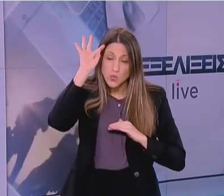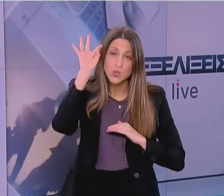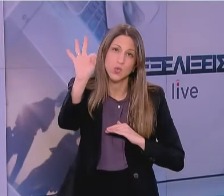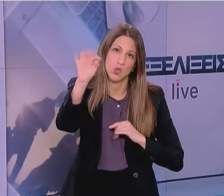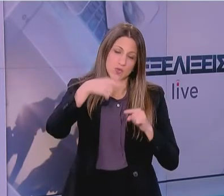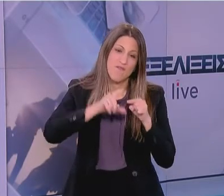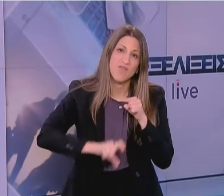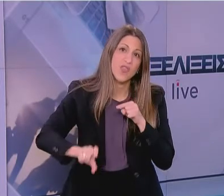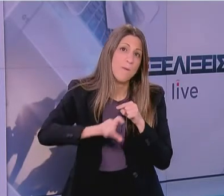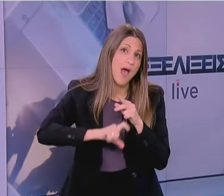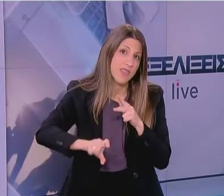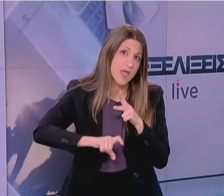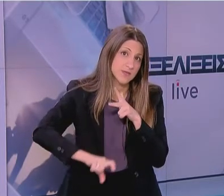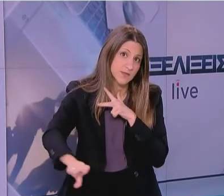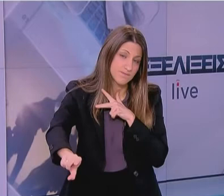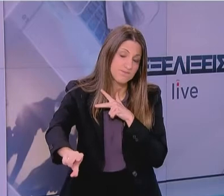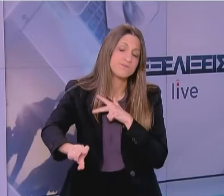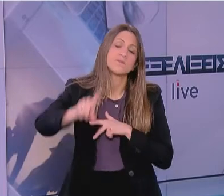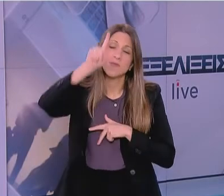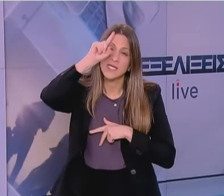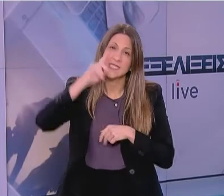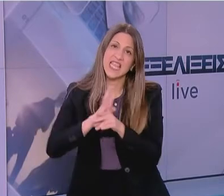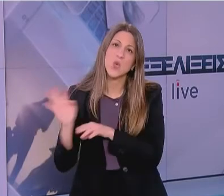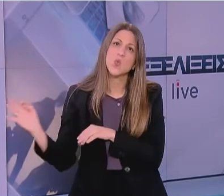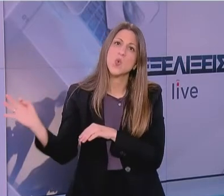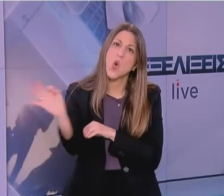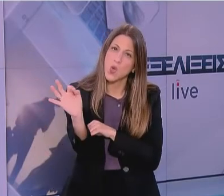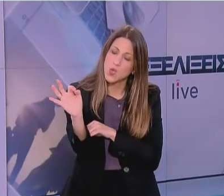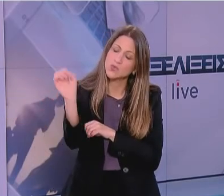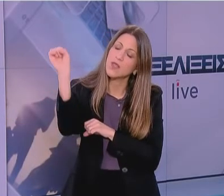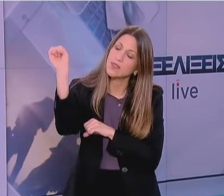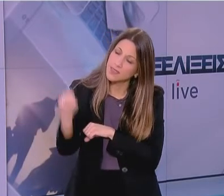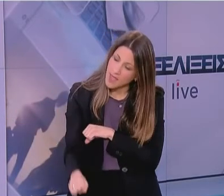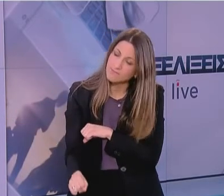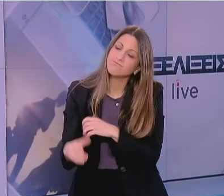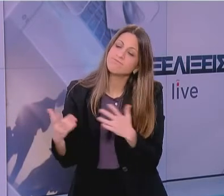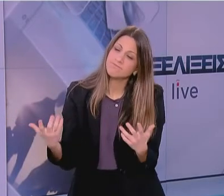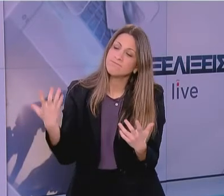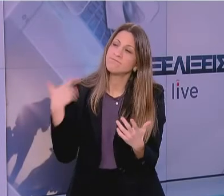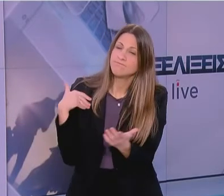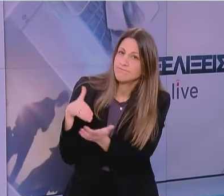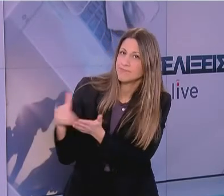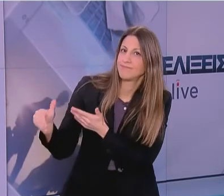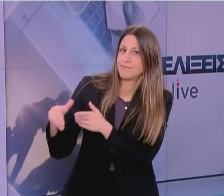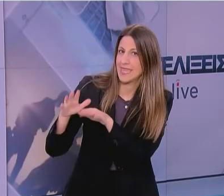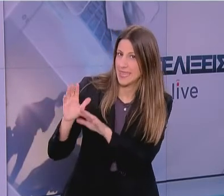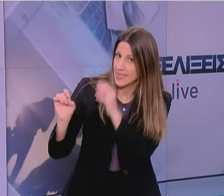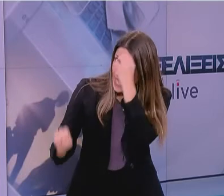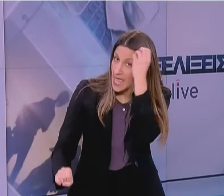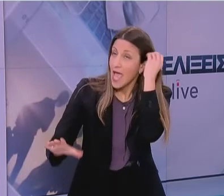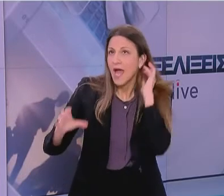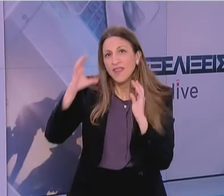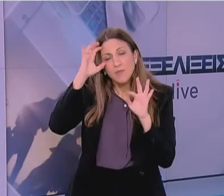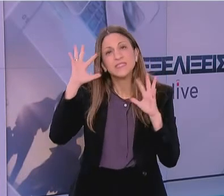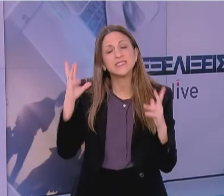μας. Ο ιός, πέραν των διχασμών που πάση θυσία πρέπει να αποφύγουμε, μας θυμίζει πως οι